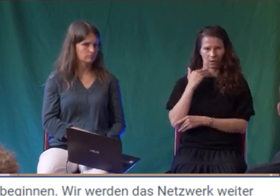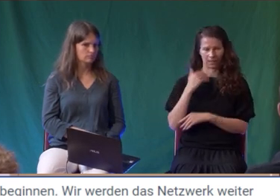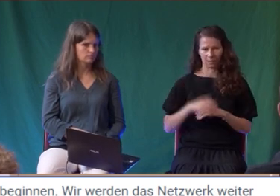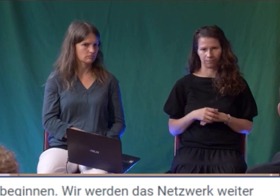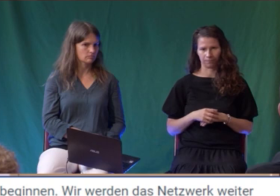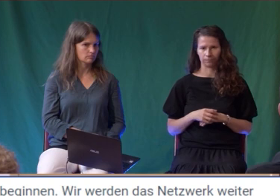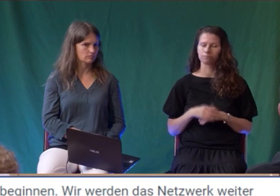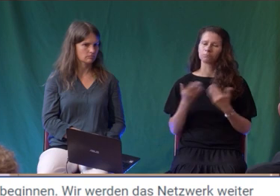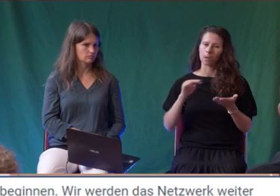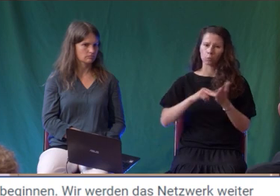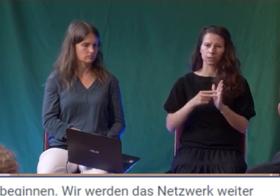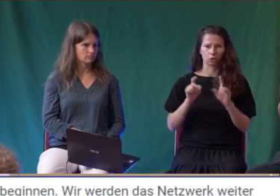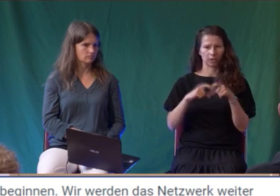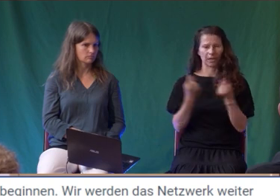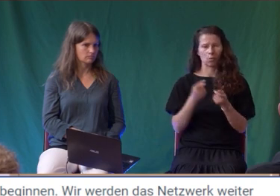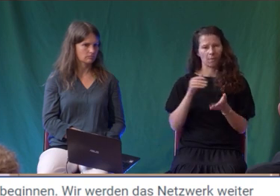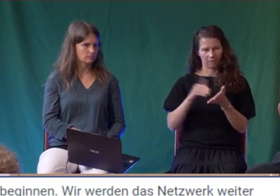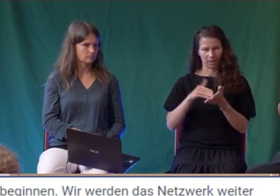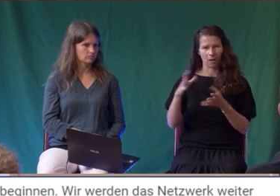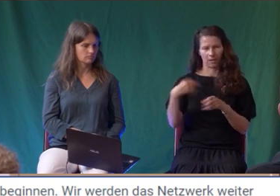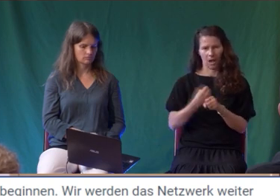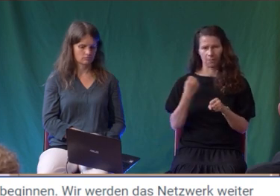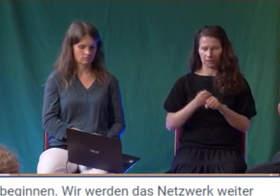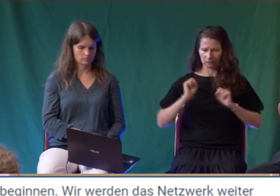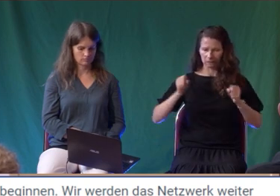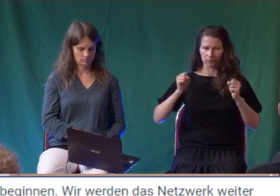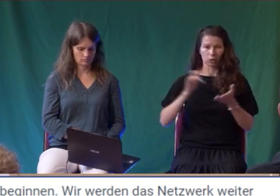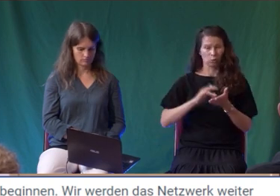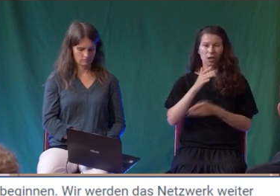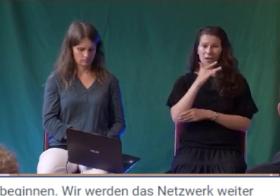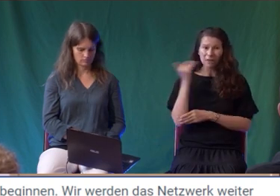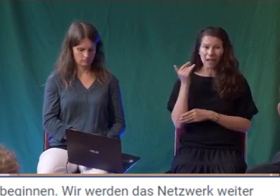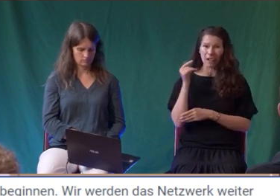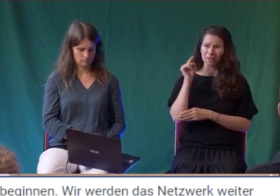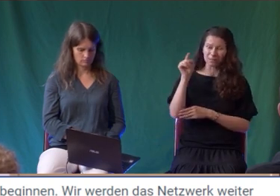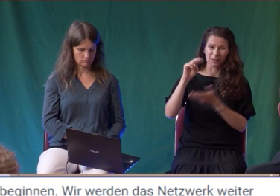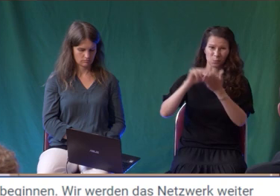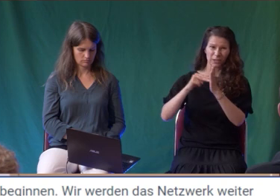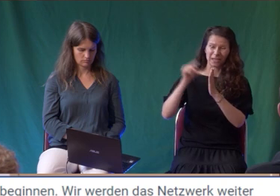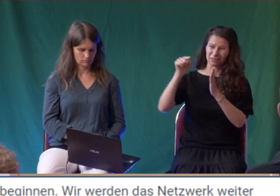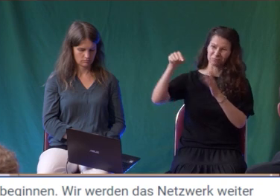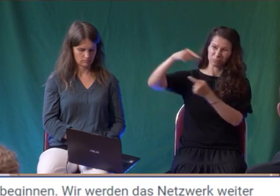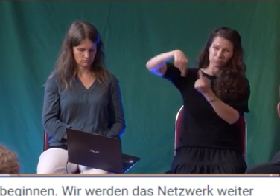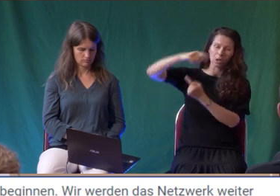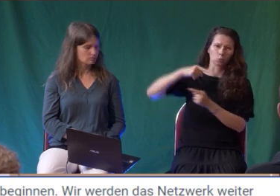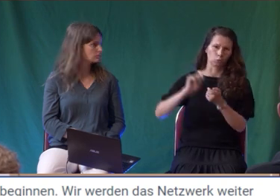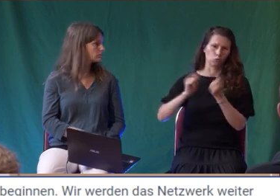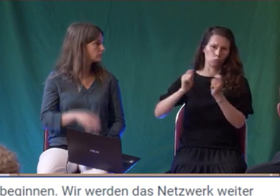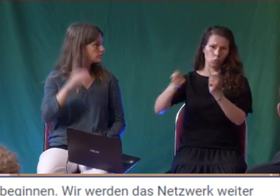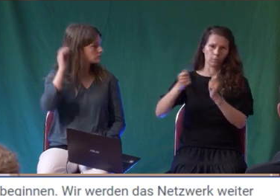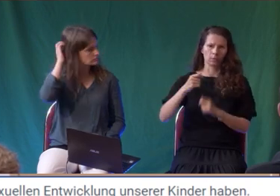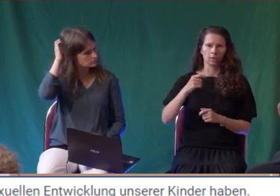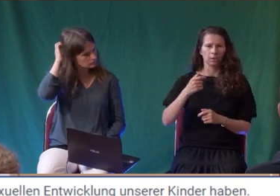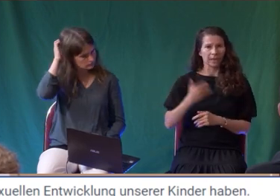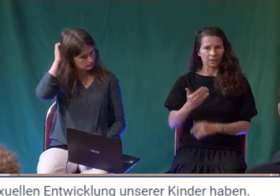Mitarbeit in politischen Gremien weil ganz viel wirklich auf dieser politischen Ebene passieren muss damit wir nicht immer wieder mit Einzelfällen